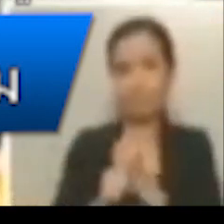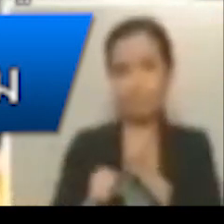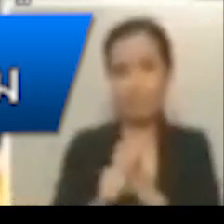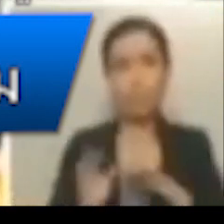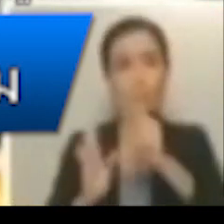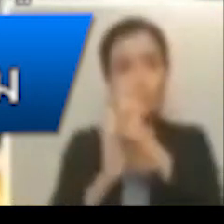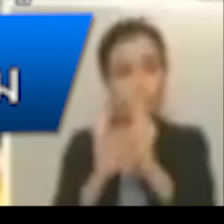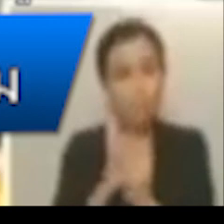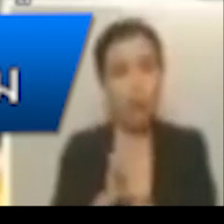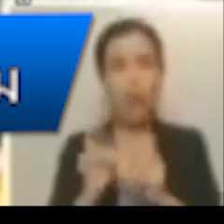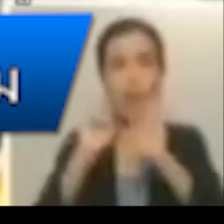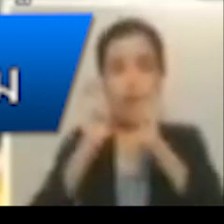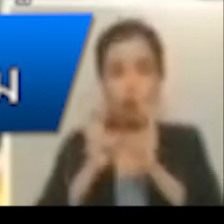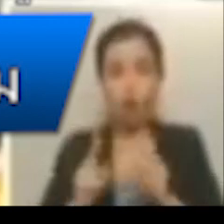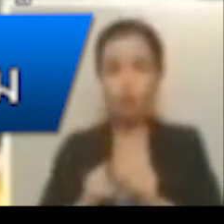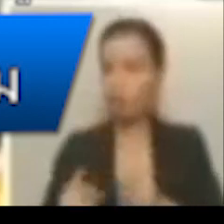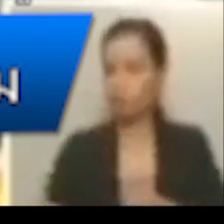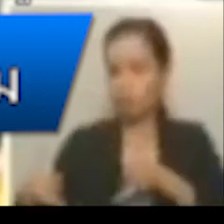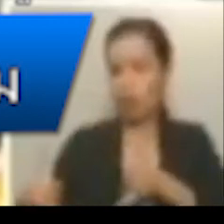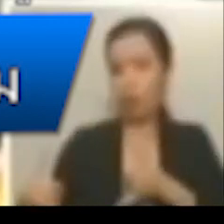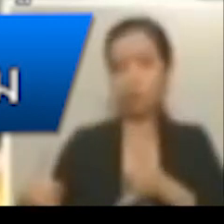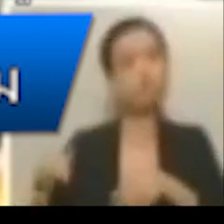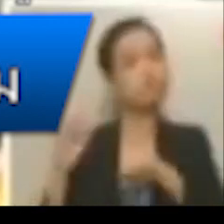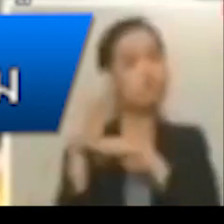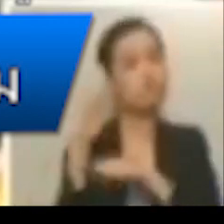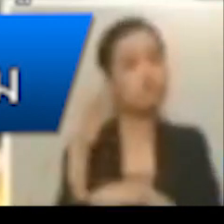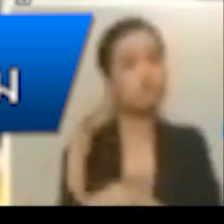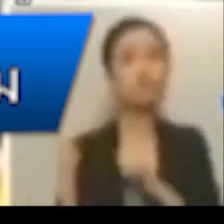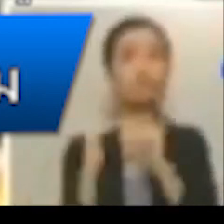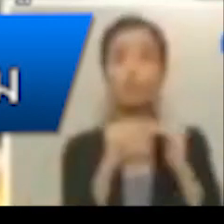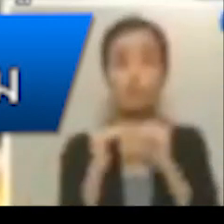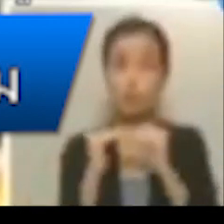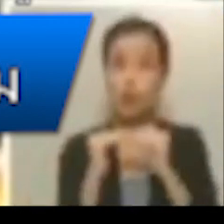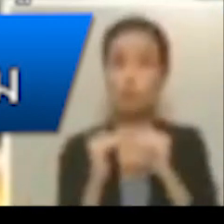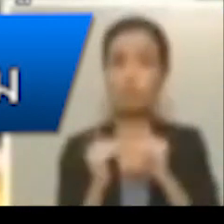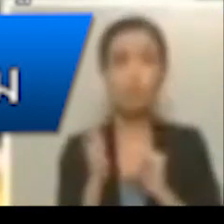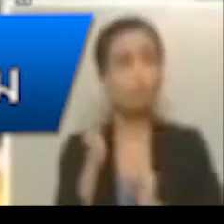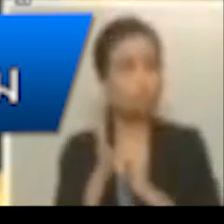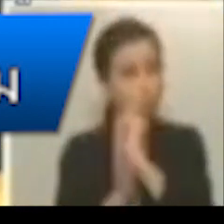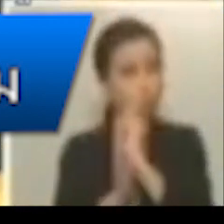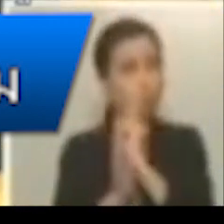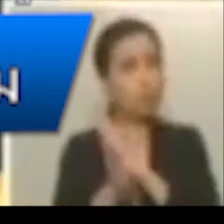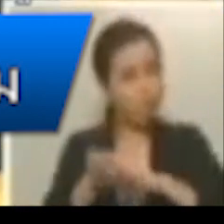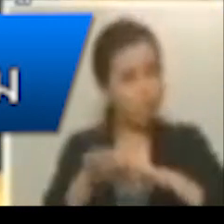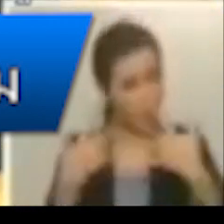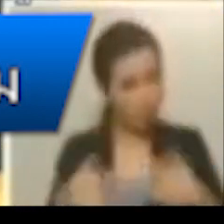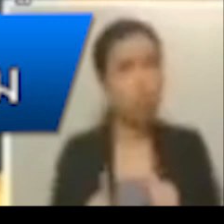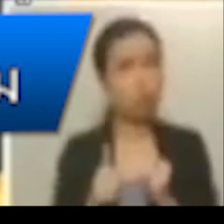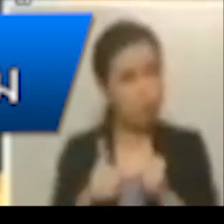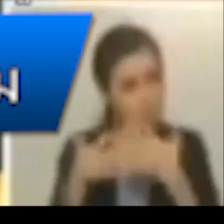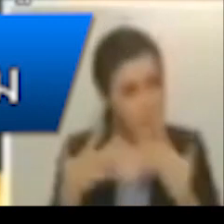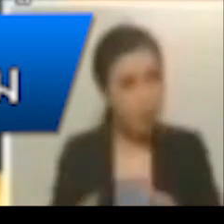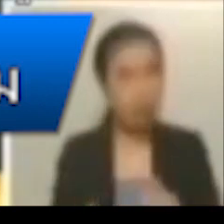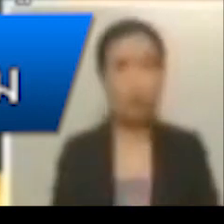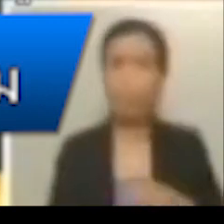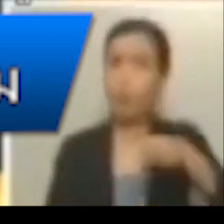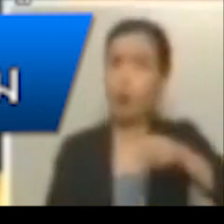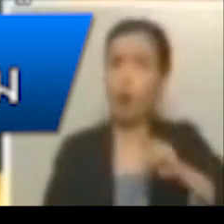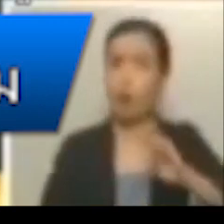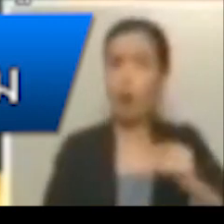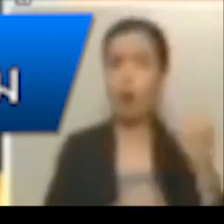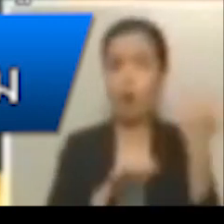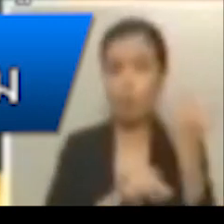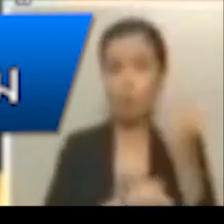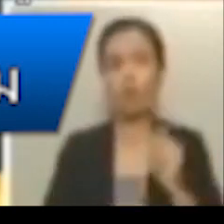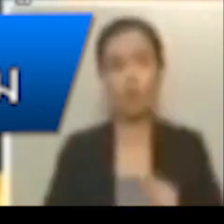ทางคดีทั้ง2ฝ่ายทุกอย่างก็เข้าสู่กระบวนการยุติธรรมนั่นคือถูกต้องและดีที่สุดแล้วครับพรบ.คอมพิวเตอร์เขียนไว้ชัดเจนว่าถ้